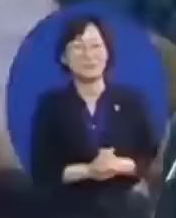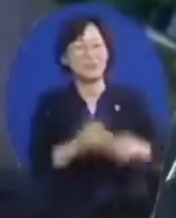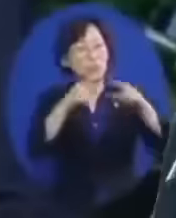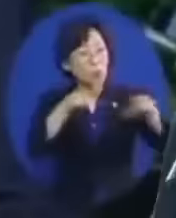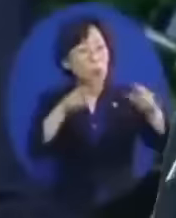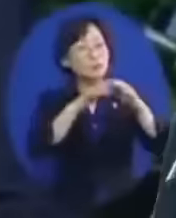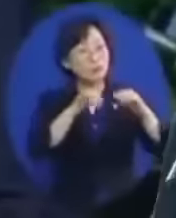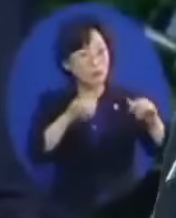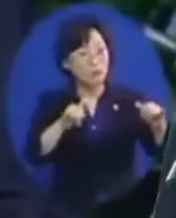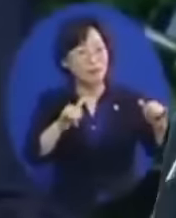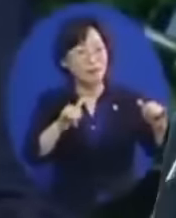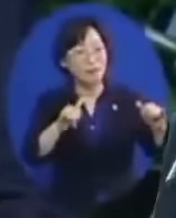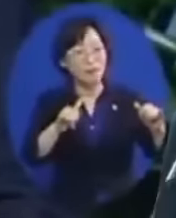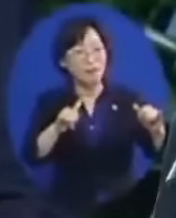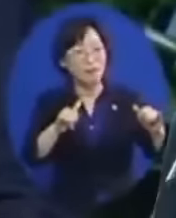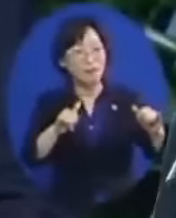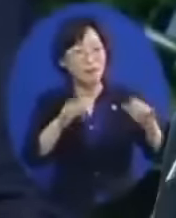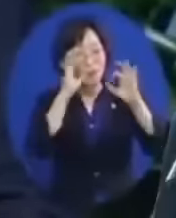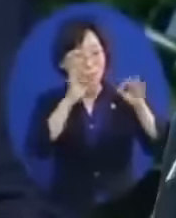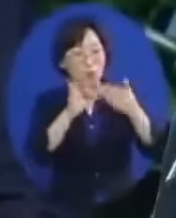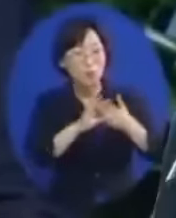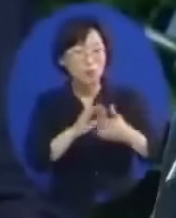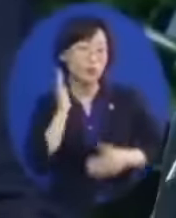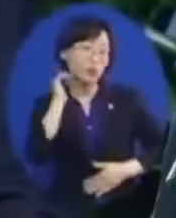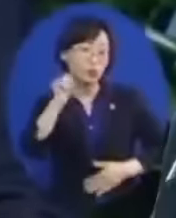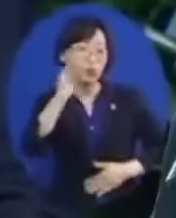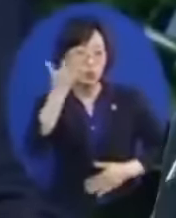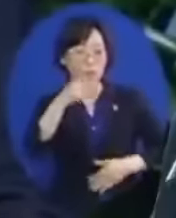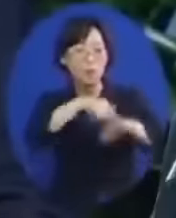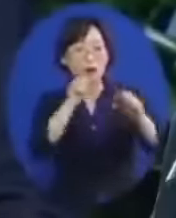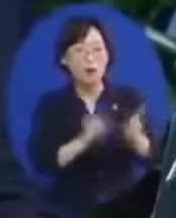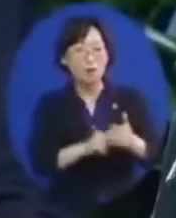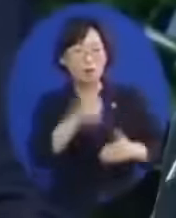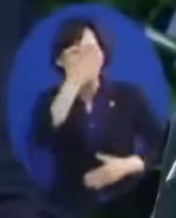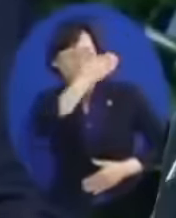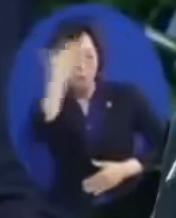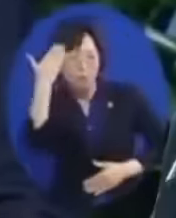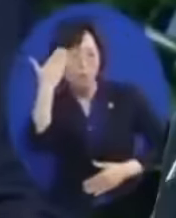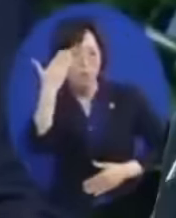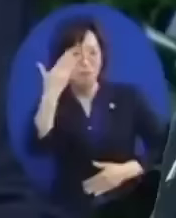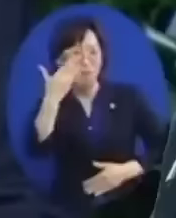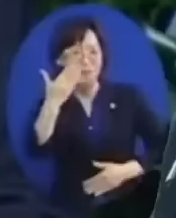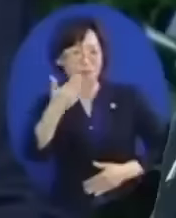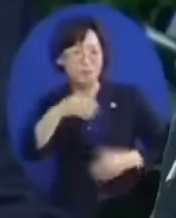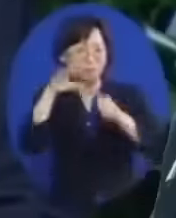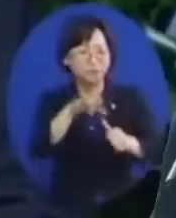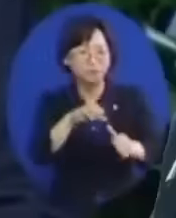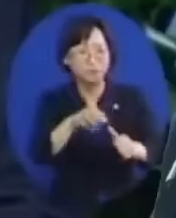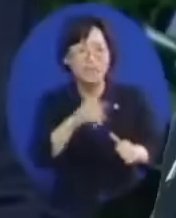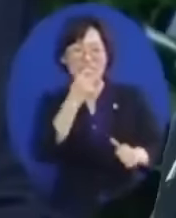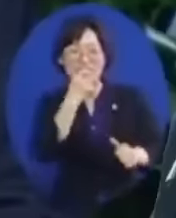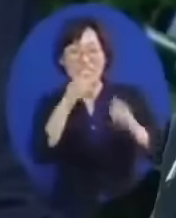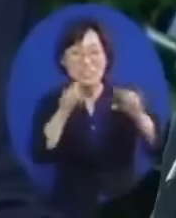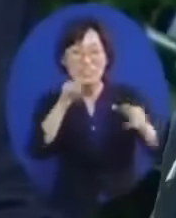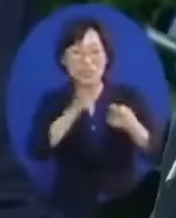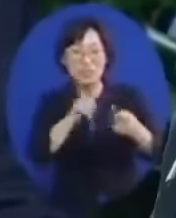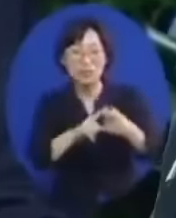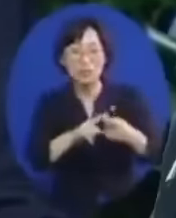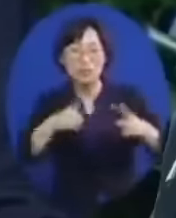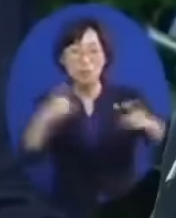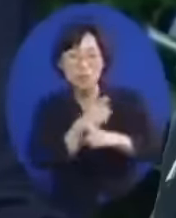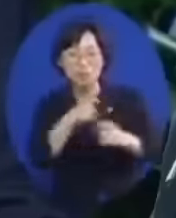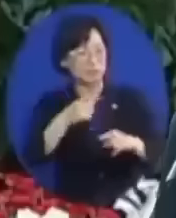보통 사람 같았으면 대통령이 되었으면 그 마음에 청춘을 다 빼앗아간 백인들에 대해서 어떻게 생각했을 것인가. 원한